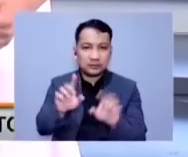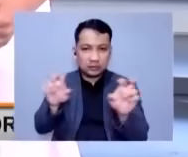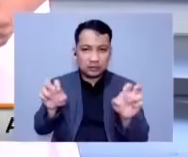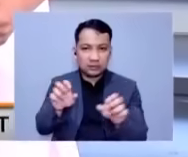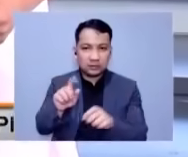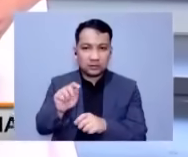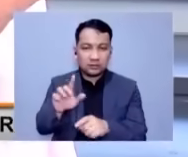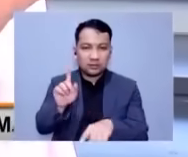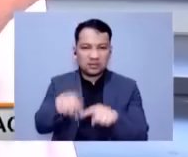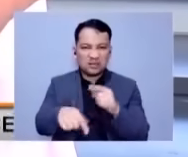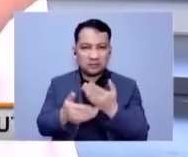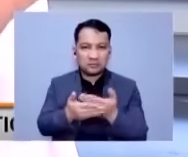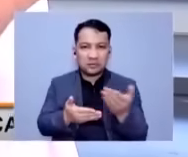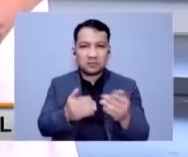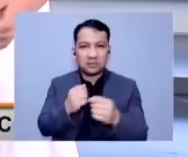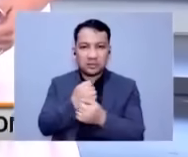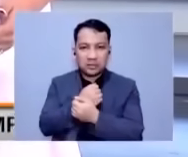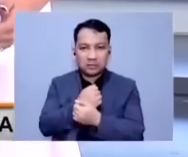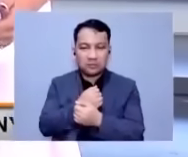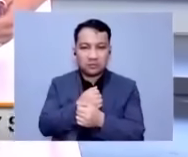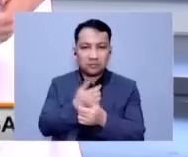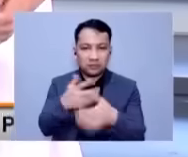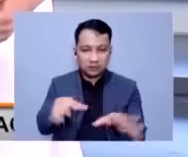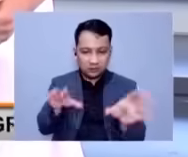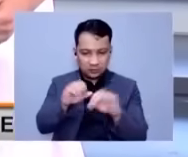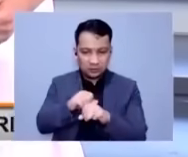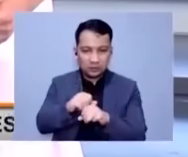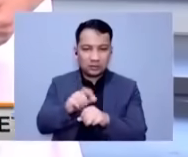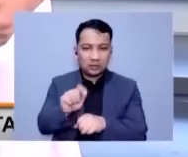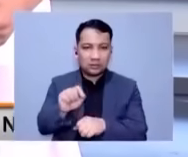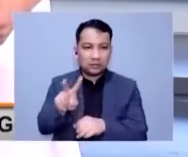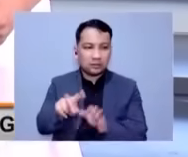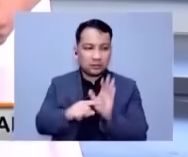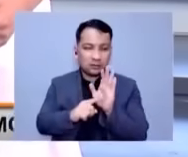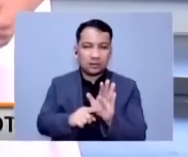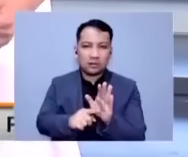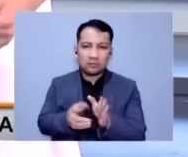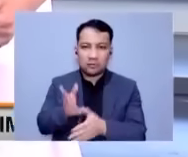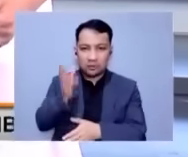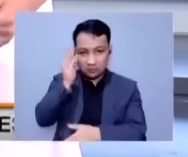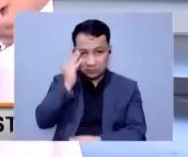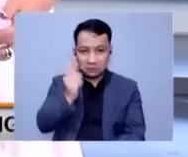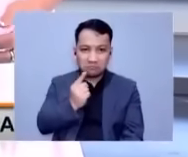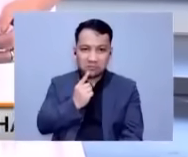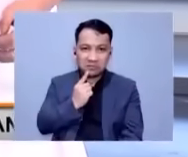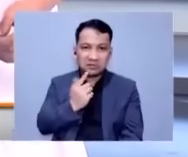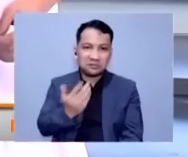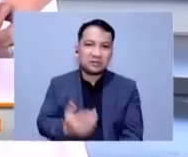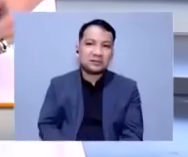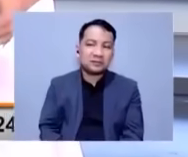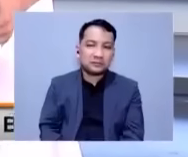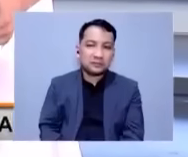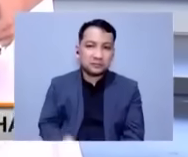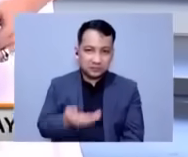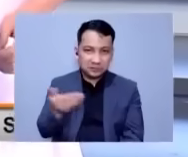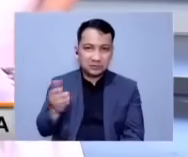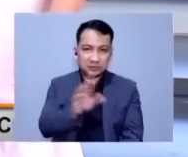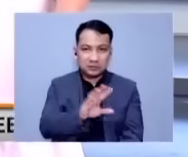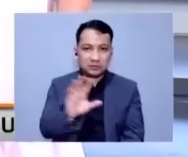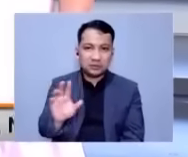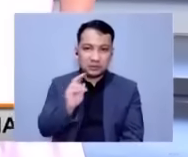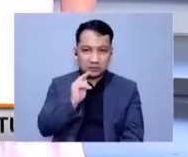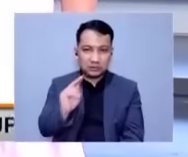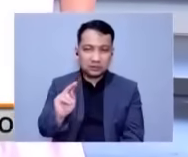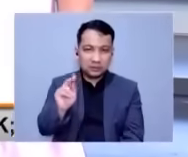Sa pagtatapos ng kanilang serye, ano-ano naman kaya ang kanilang mamimiss sa isa't isa? Nasa frontline ng balitang yan, si